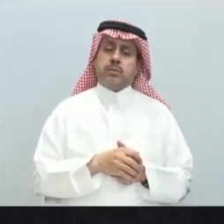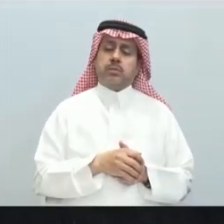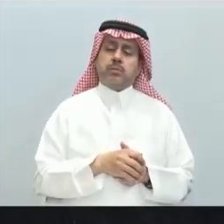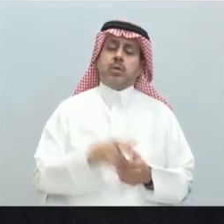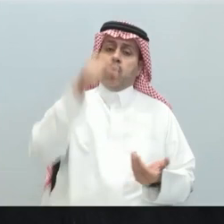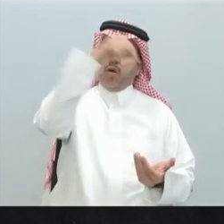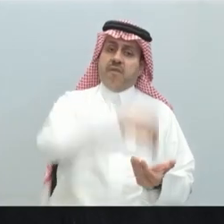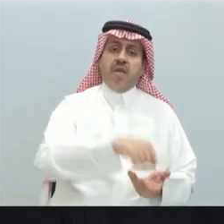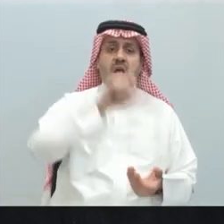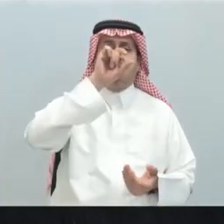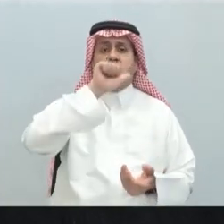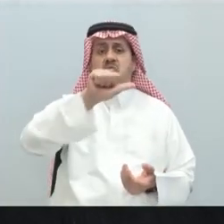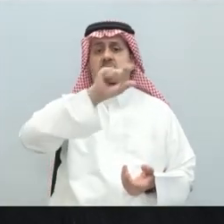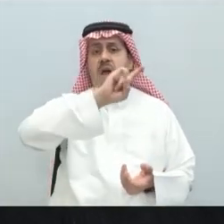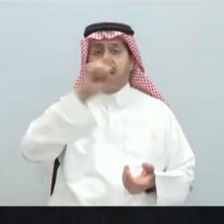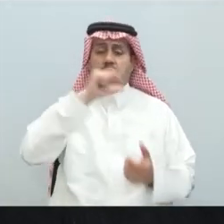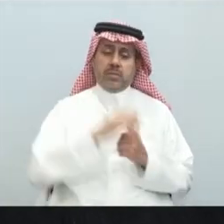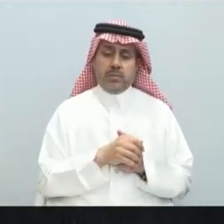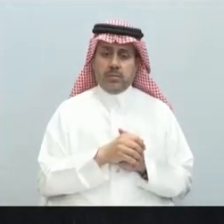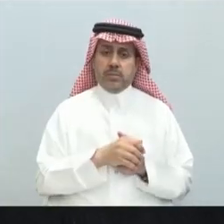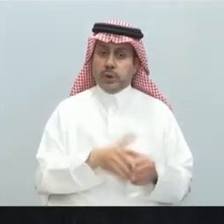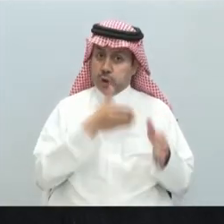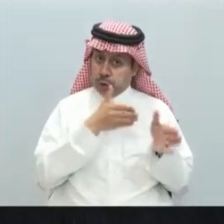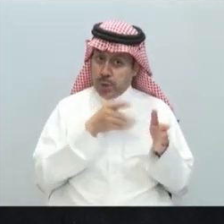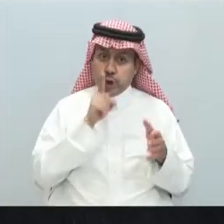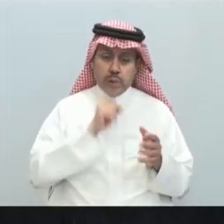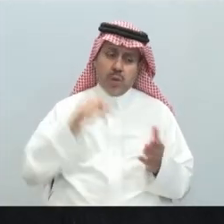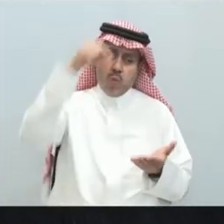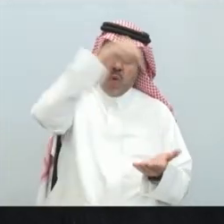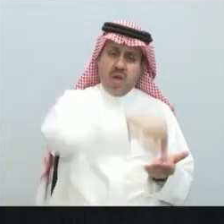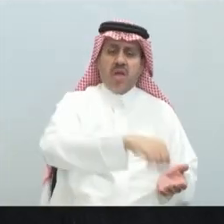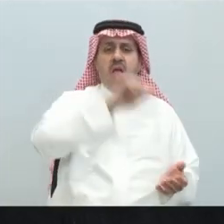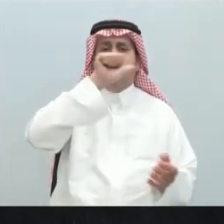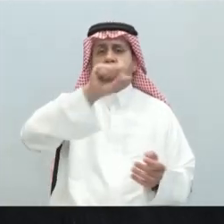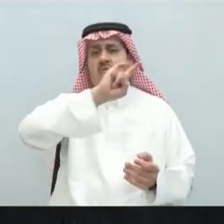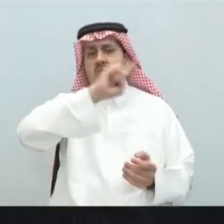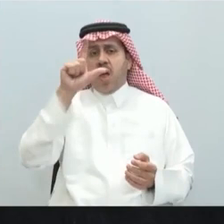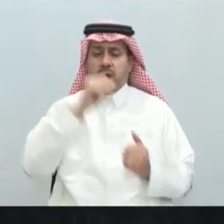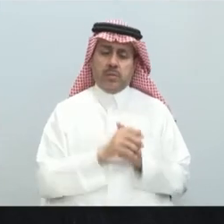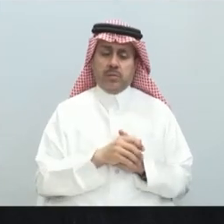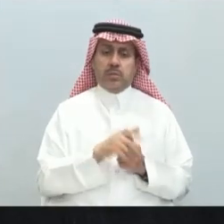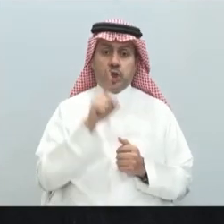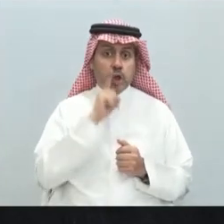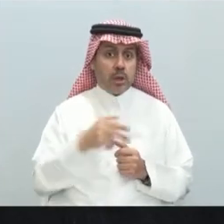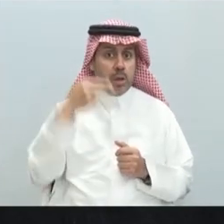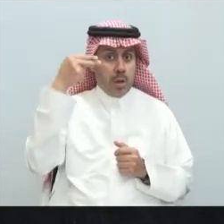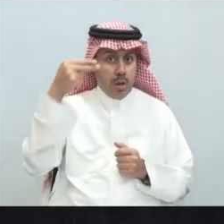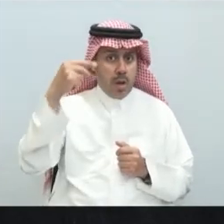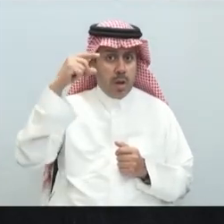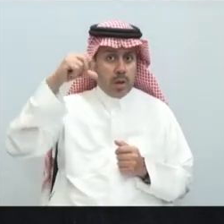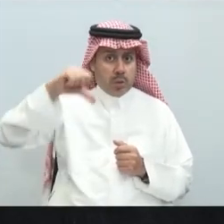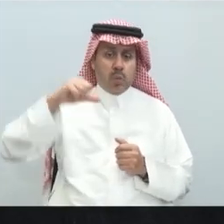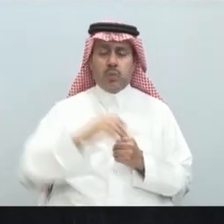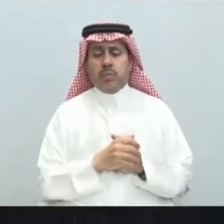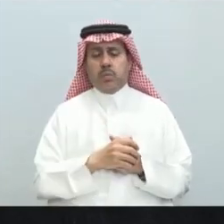عدو ان الشيطان لكم عدو فاتخذه عدو بين انه عدو للانسان واذا كان عدوا لك فانك